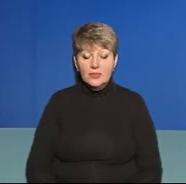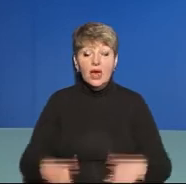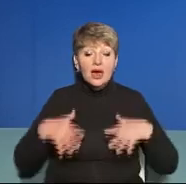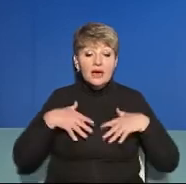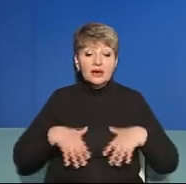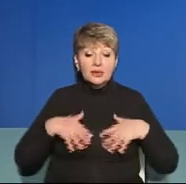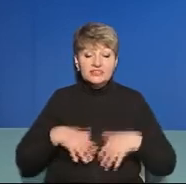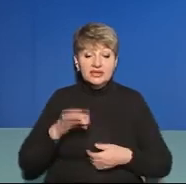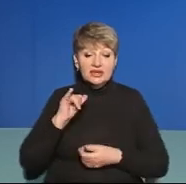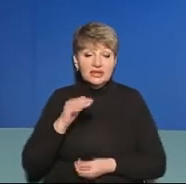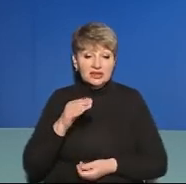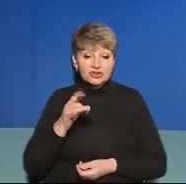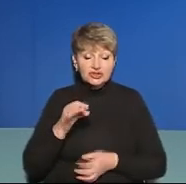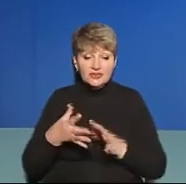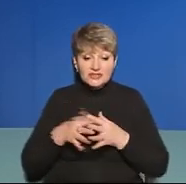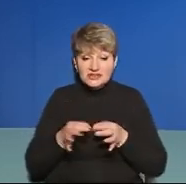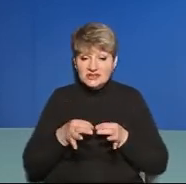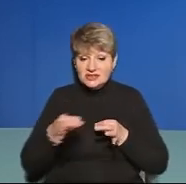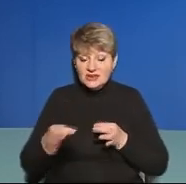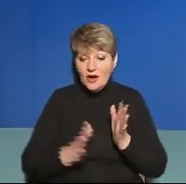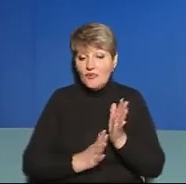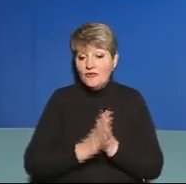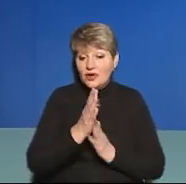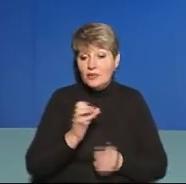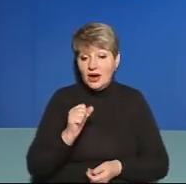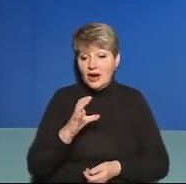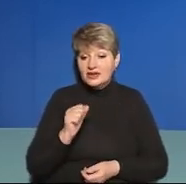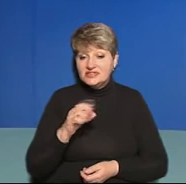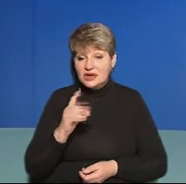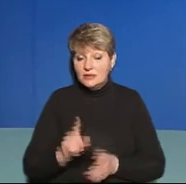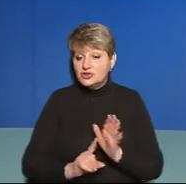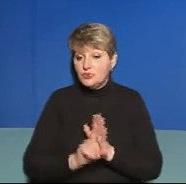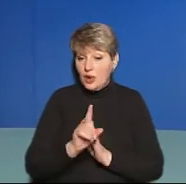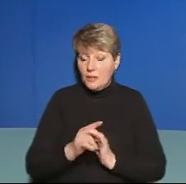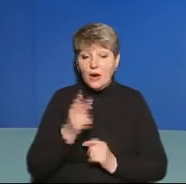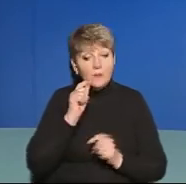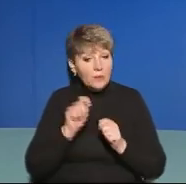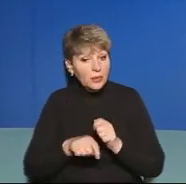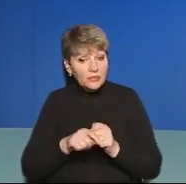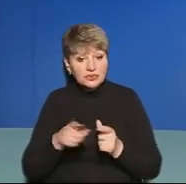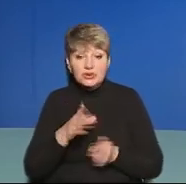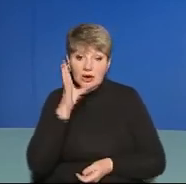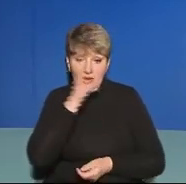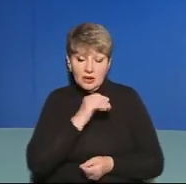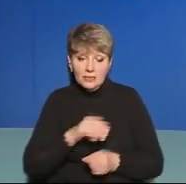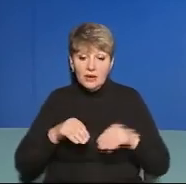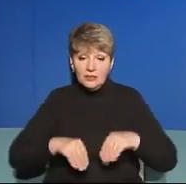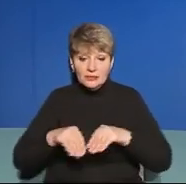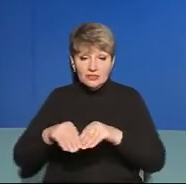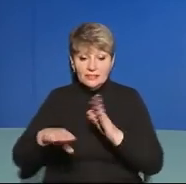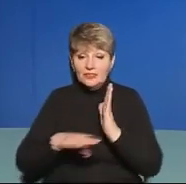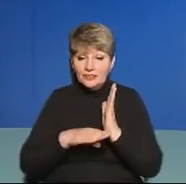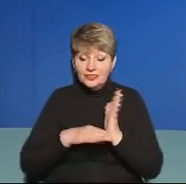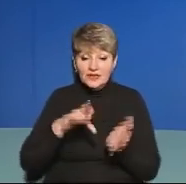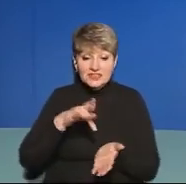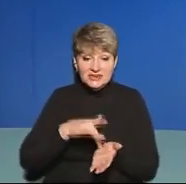Кримський інжир у селі Лип'янка вирощує переселенець Асан Саріджанов. Каже, спочатку перевіряв, чи приживуться саджанці у